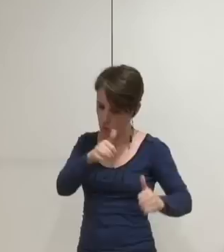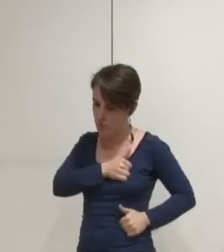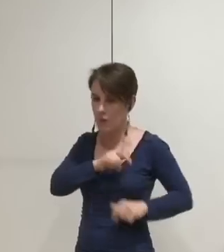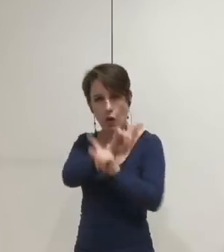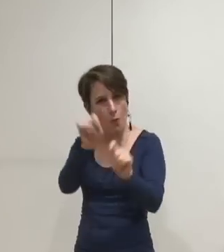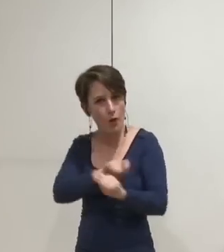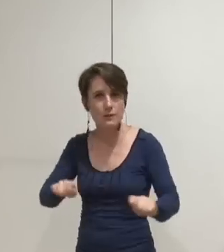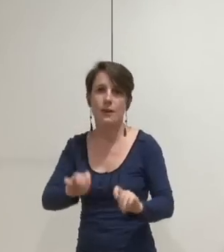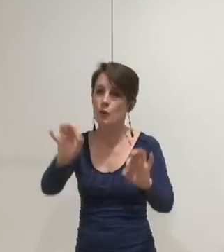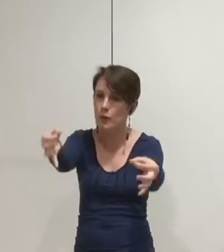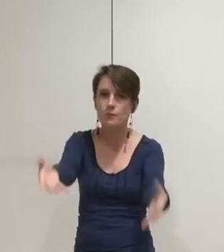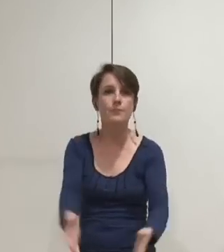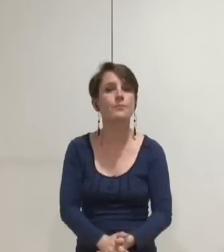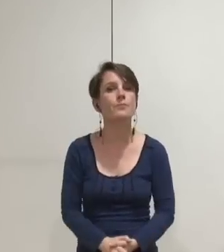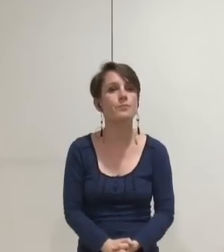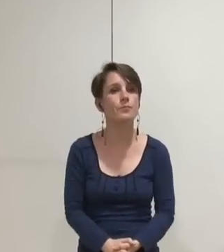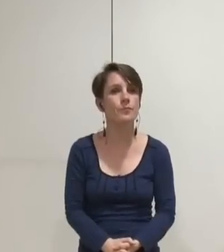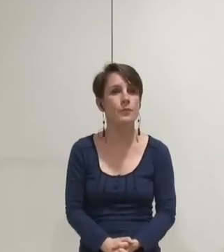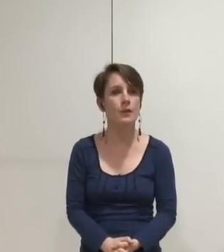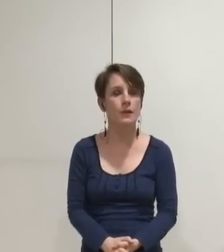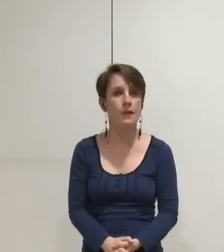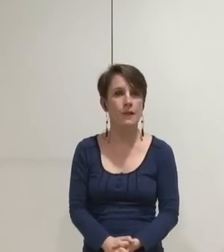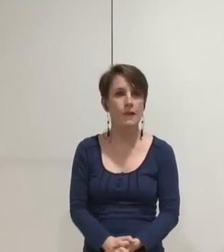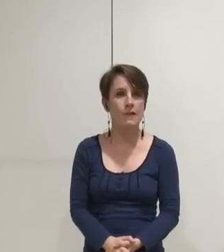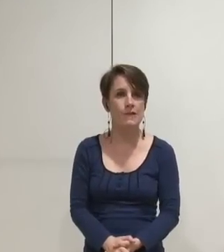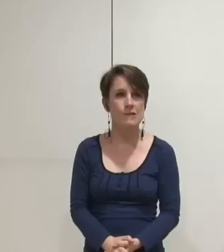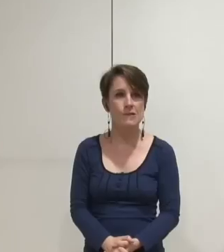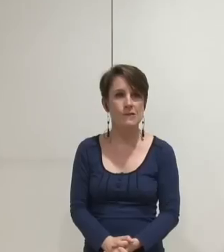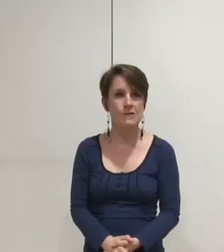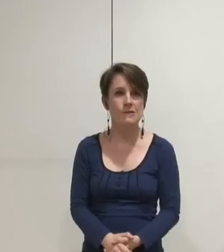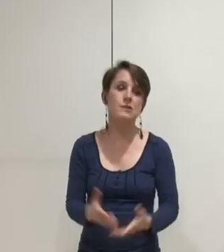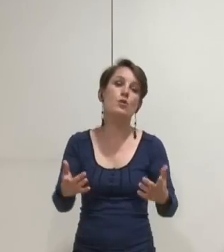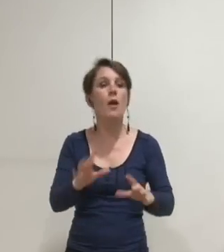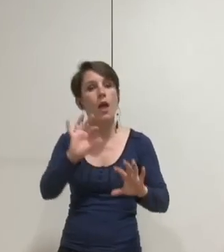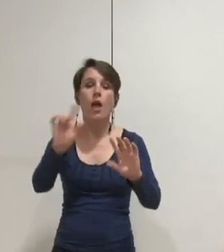largement oui très largement vousz tout